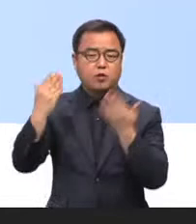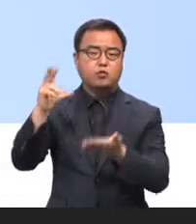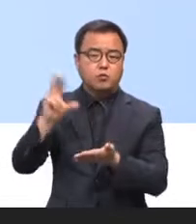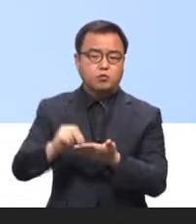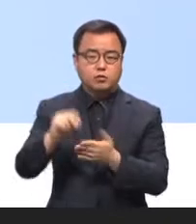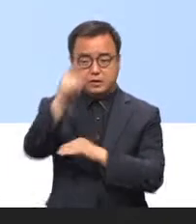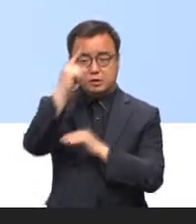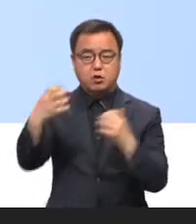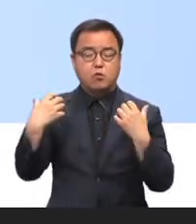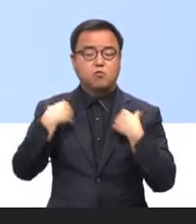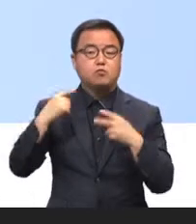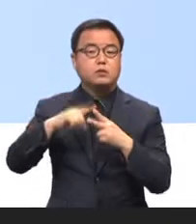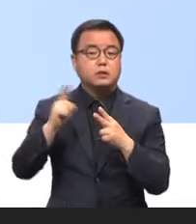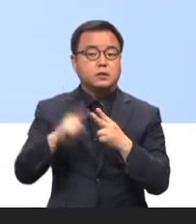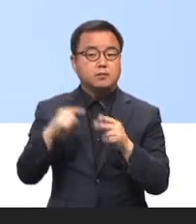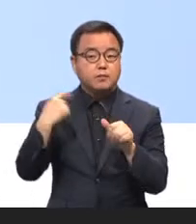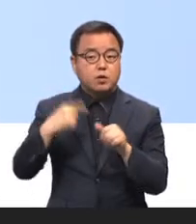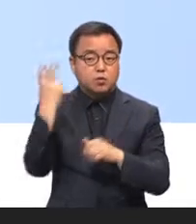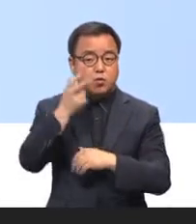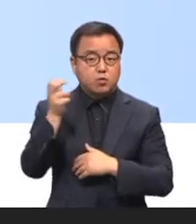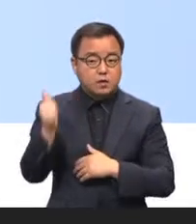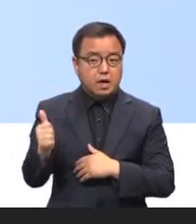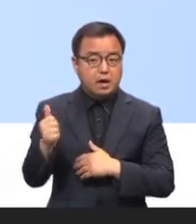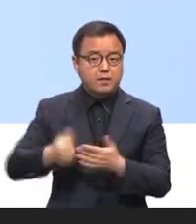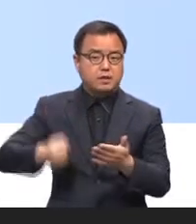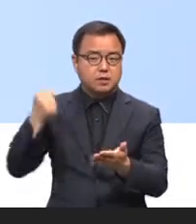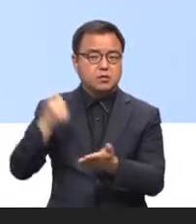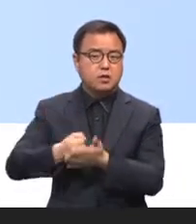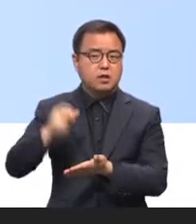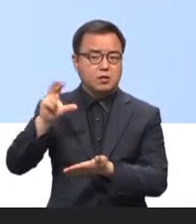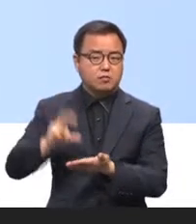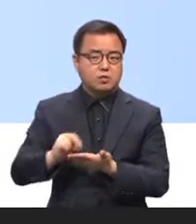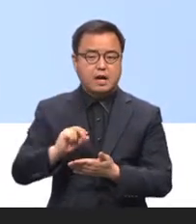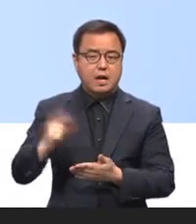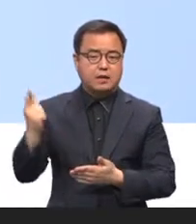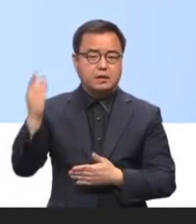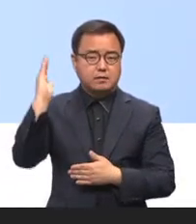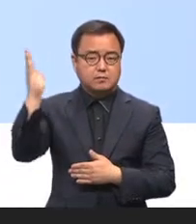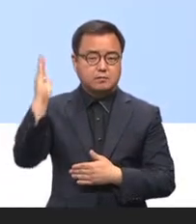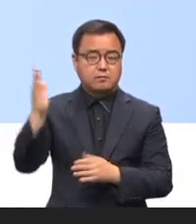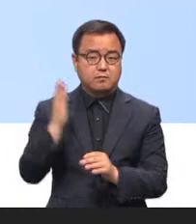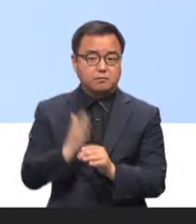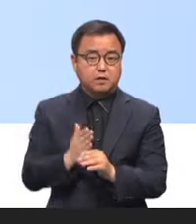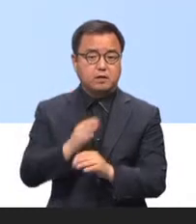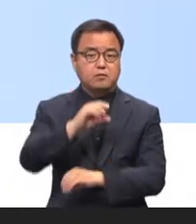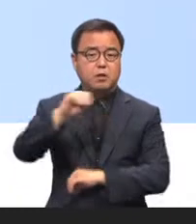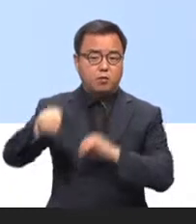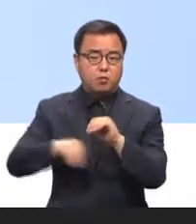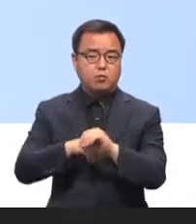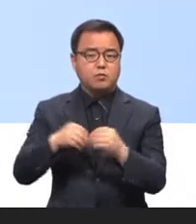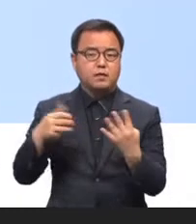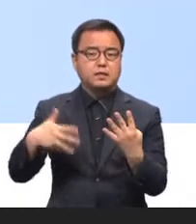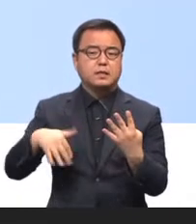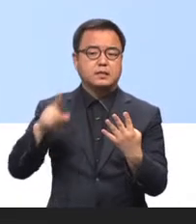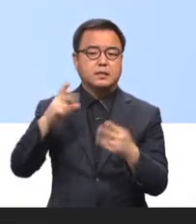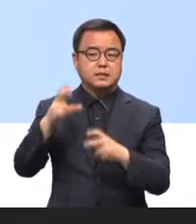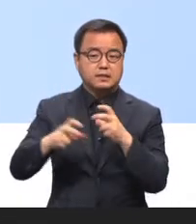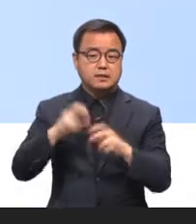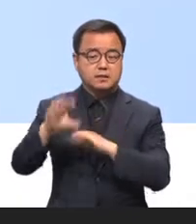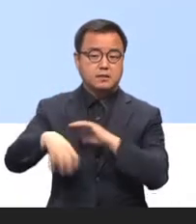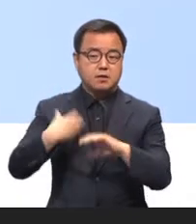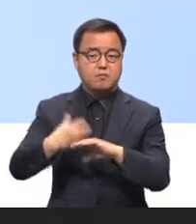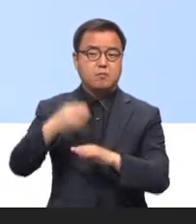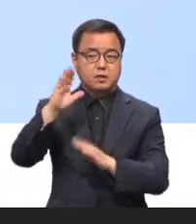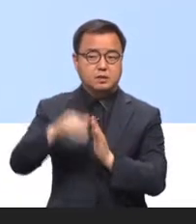또 교육감 드리자 지우지 할 문제가 아니라는 지적이 나옵니다 오히려 4 차 산업혁명 시대의